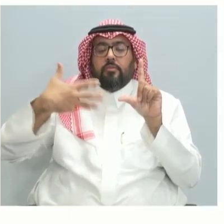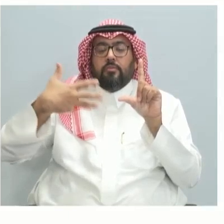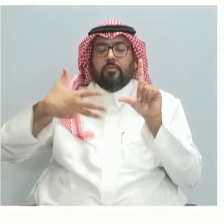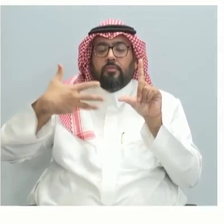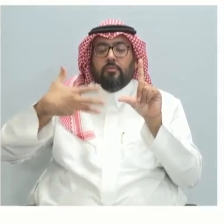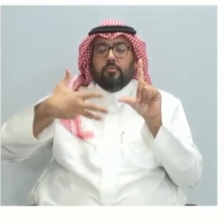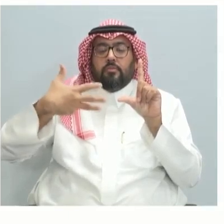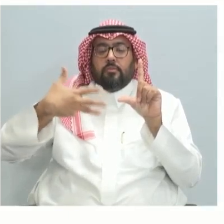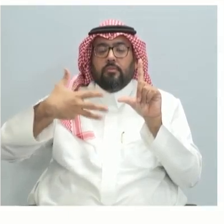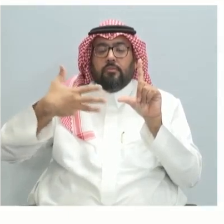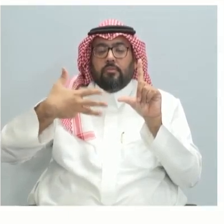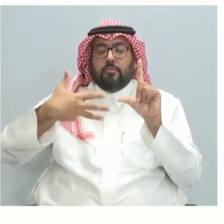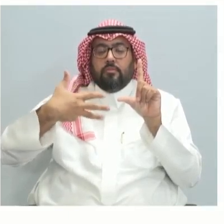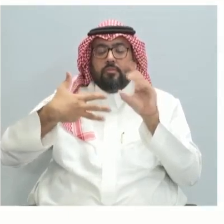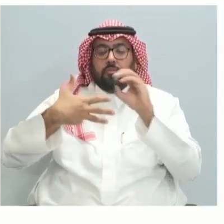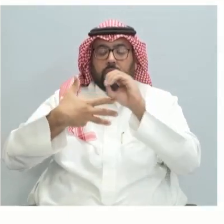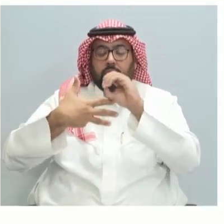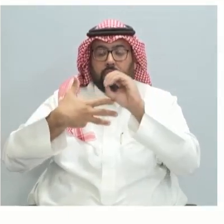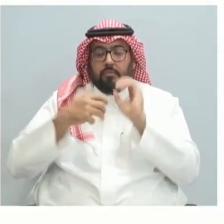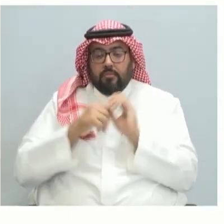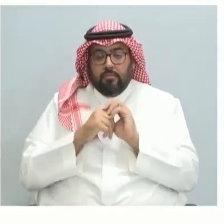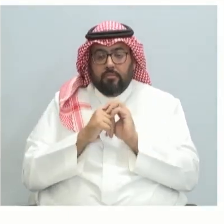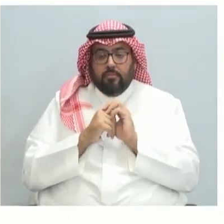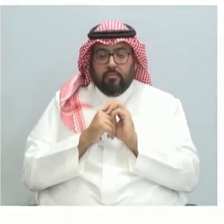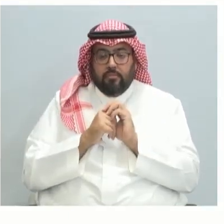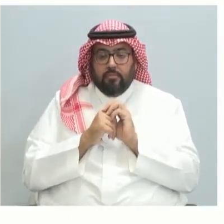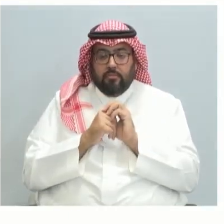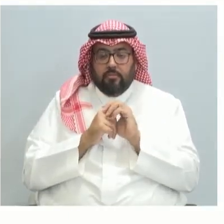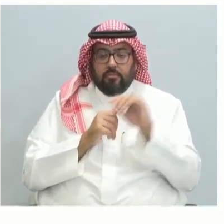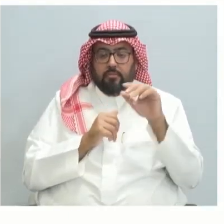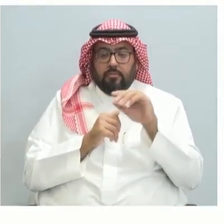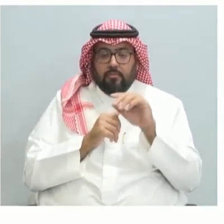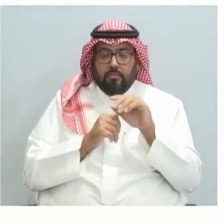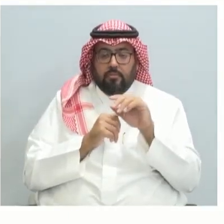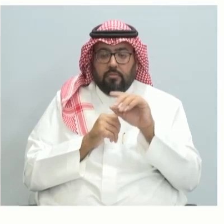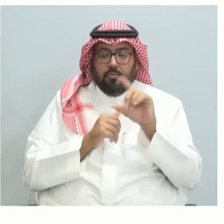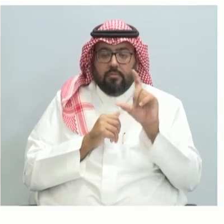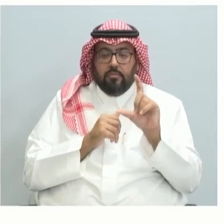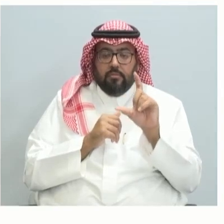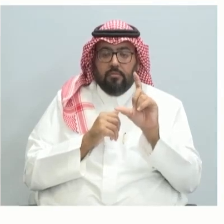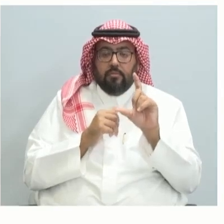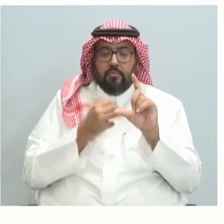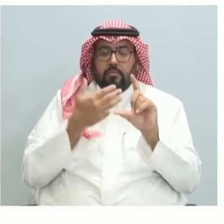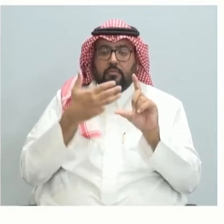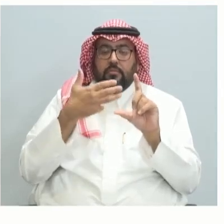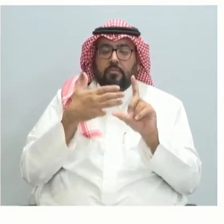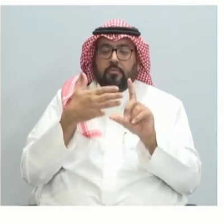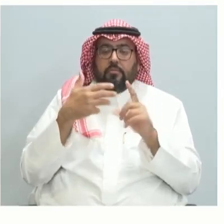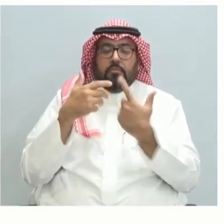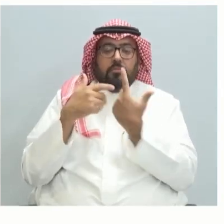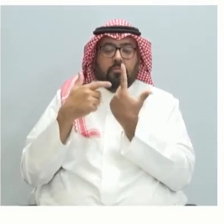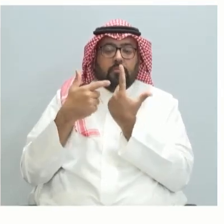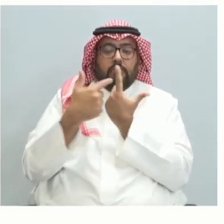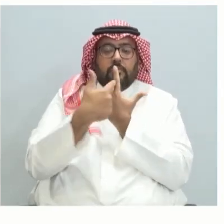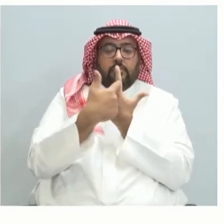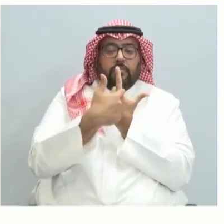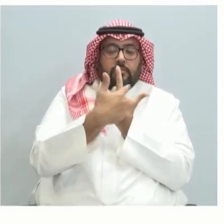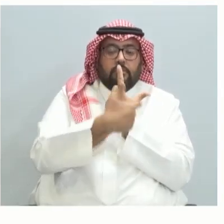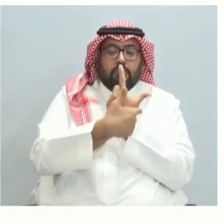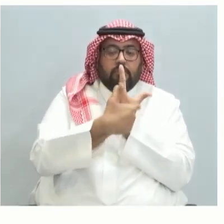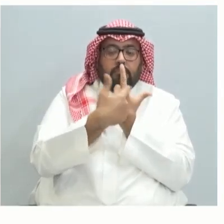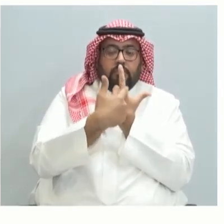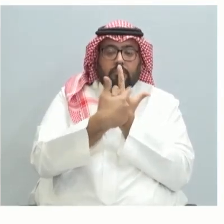الزاويه قياسها 90 درجه زاويه قائمه ايضا هذه الزاويه قياسها 90 درجه وهي